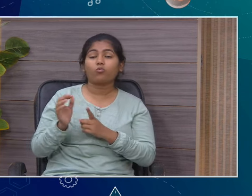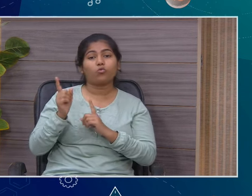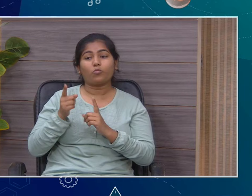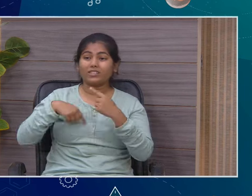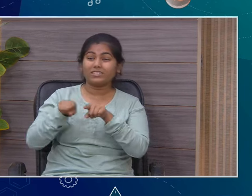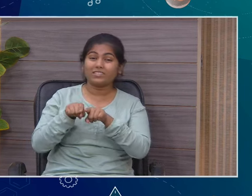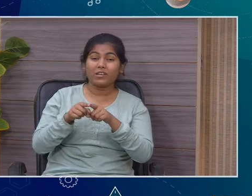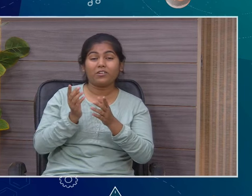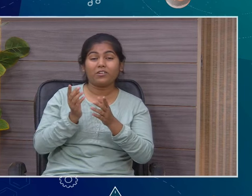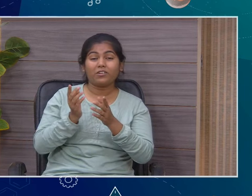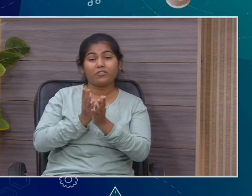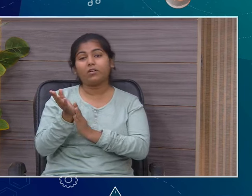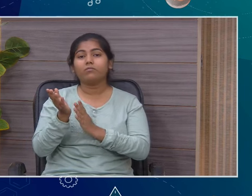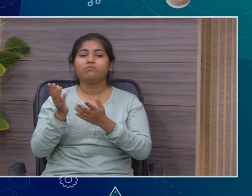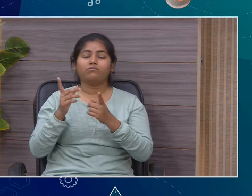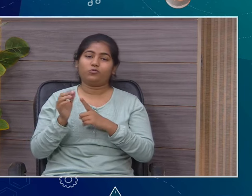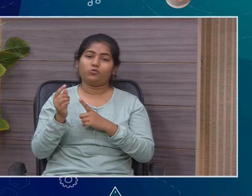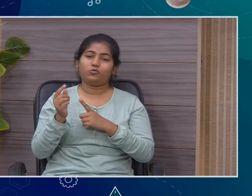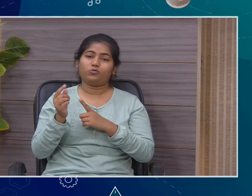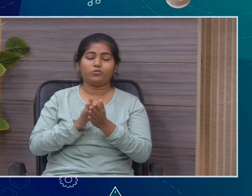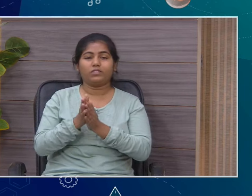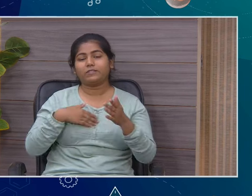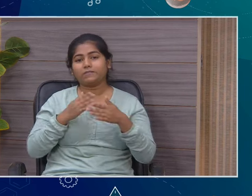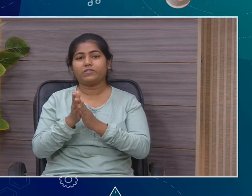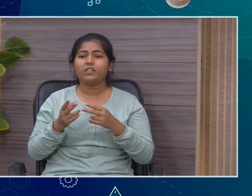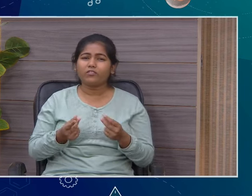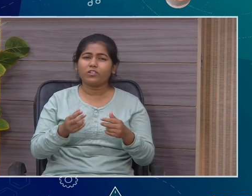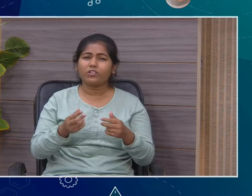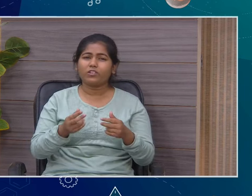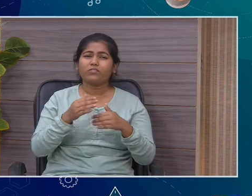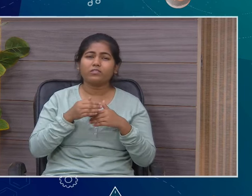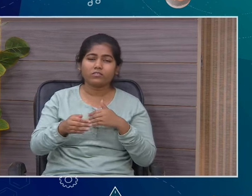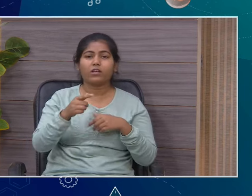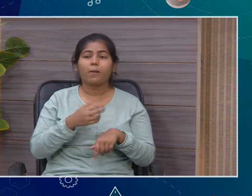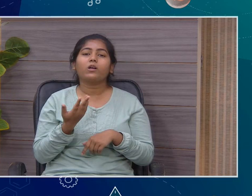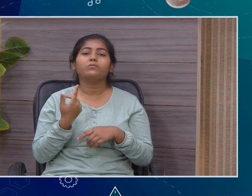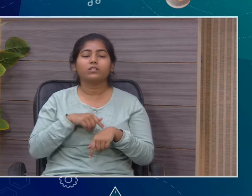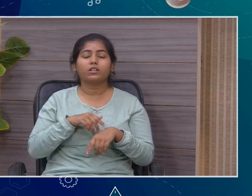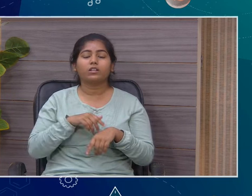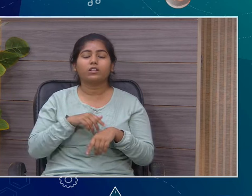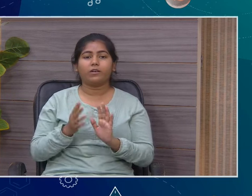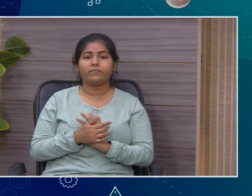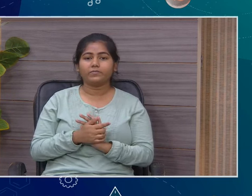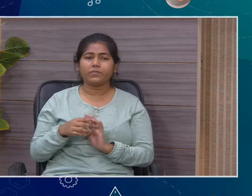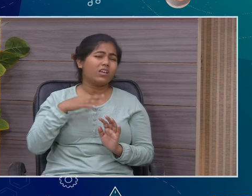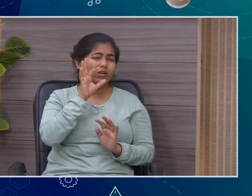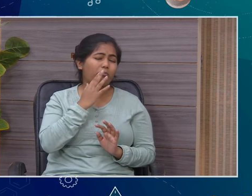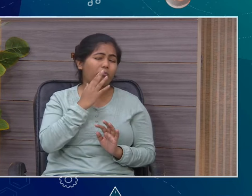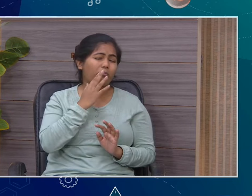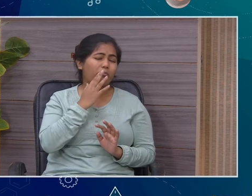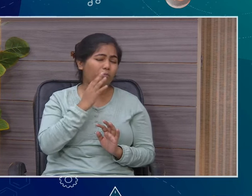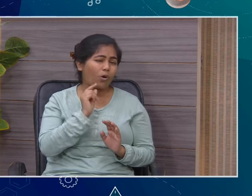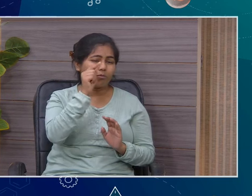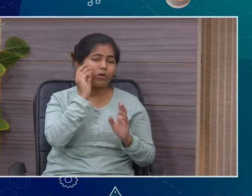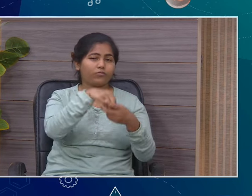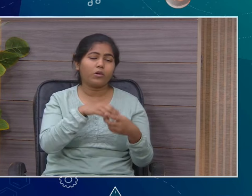निमोनिक्स सुनने में आया है. जल्दी से आगे बढ़ते हैं क्योंकि सिर्फ 5 ही मिनट का समय हमारे पास. एक बहुत इंपॉर्टेंट चीज यहाँ पे मैं टेबल की बताना चाहूंगी कि अगर आपको किसी